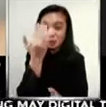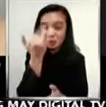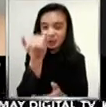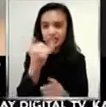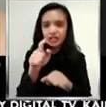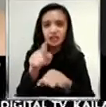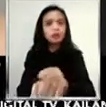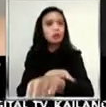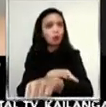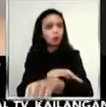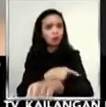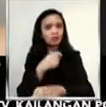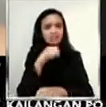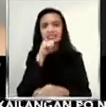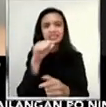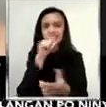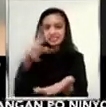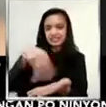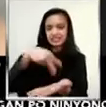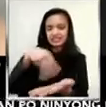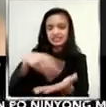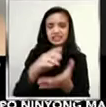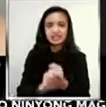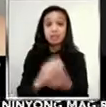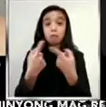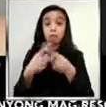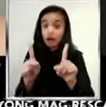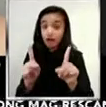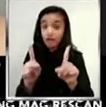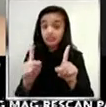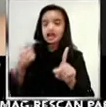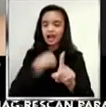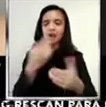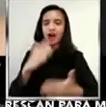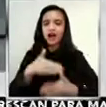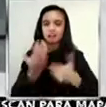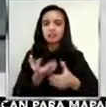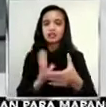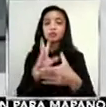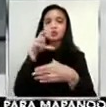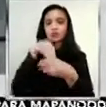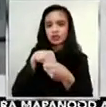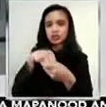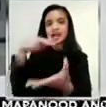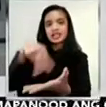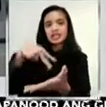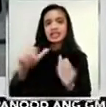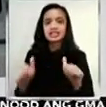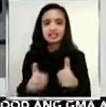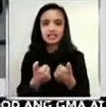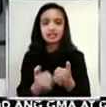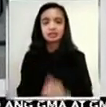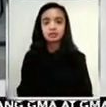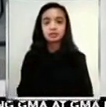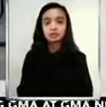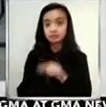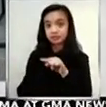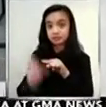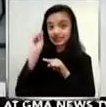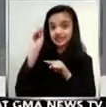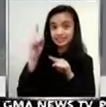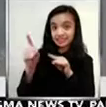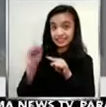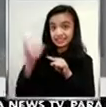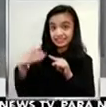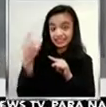hindi nakasayaw. Pero ano, happy ako na naging part ako nung dance challenge. Si DJ Luño ay isang